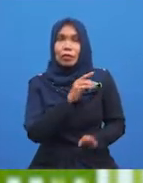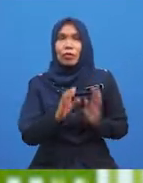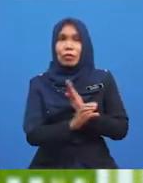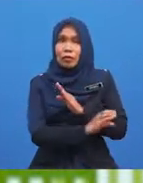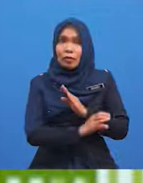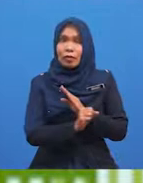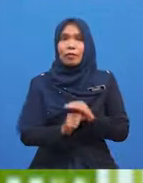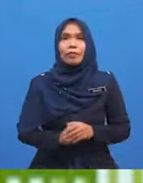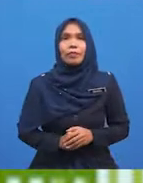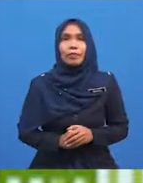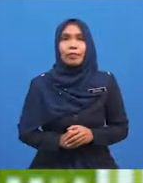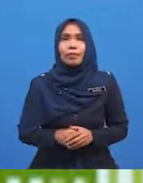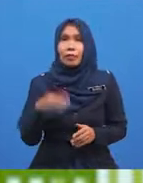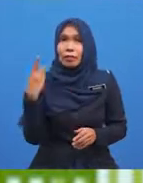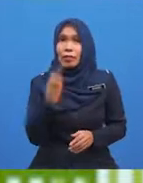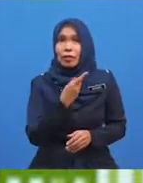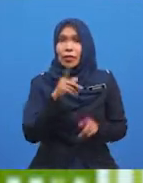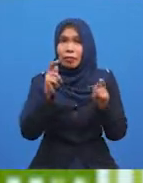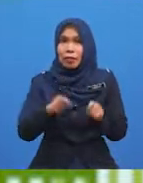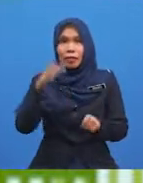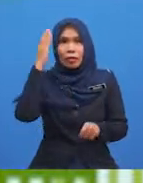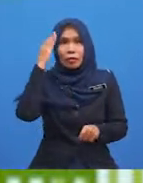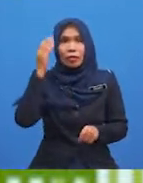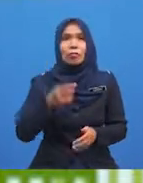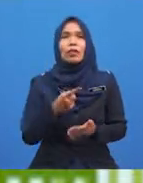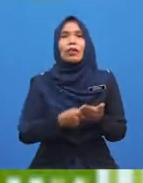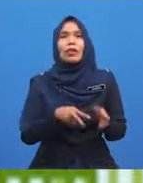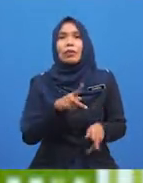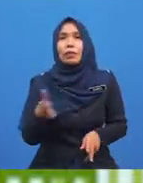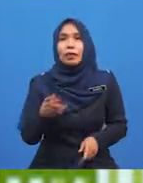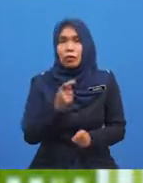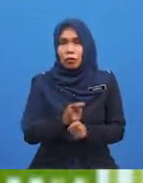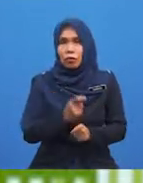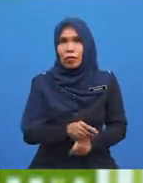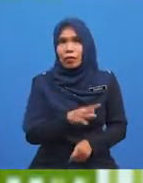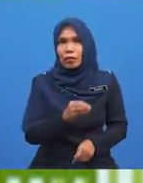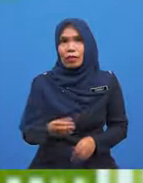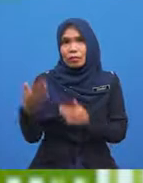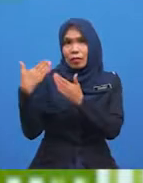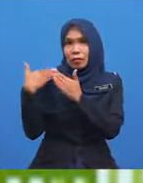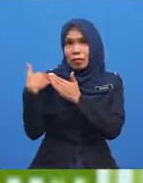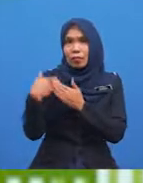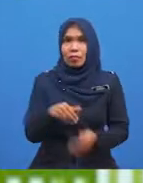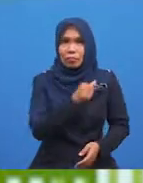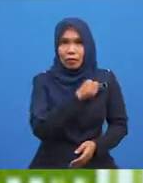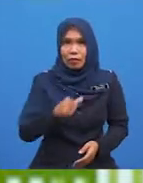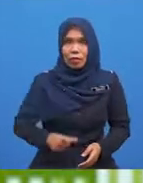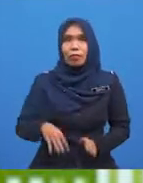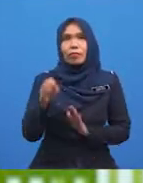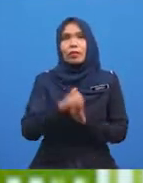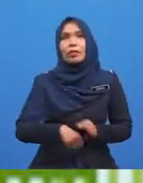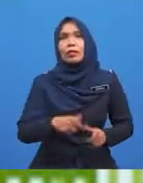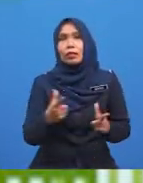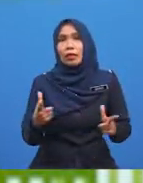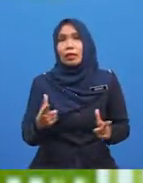perlu mengetahui apakah tugas dan tanggungjawab Yang di-Pertuan Agong selain